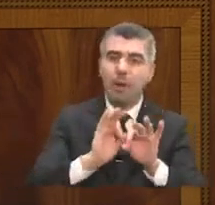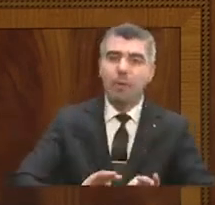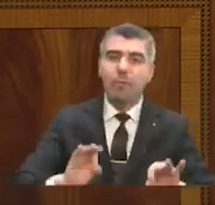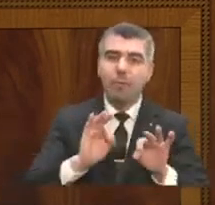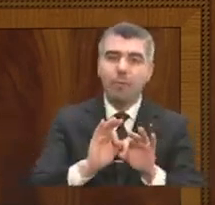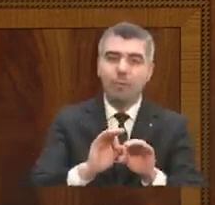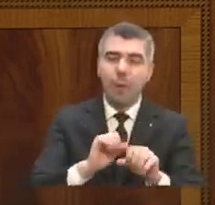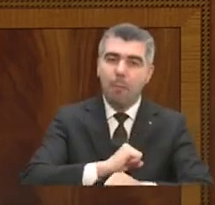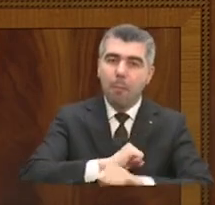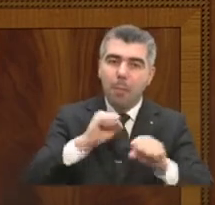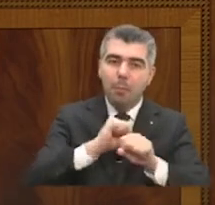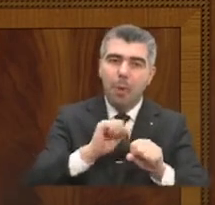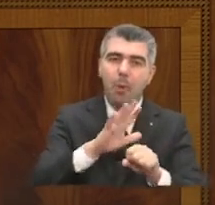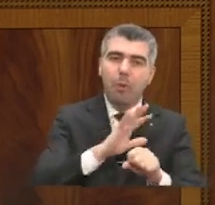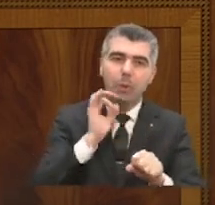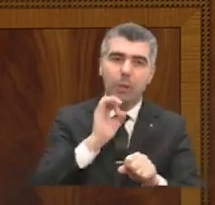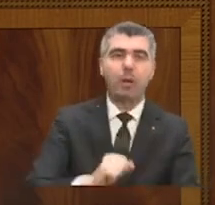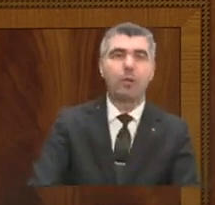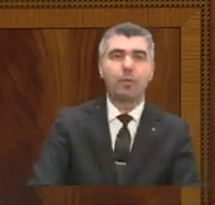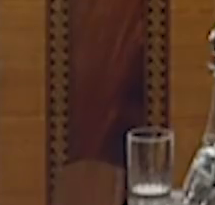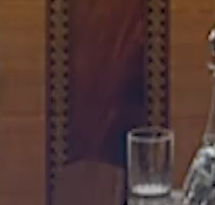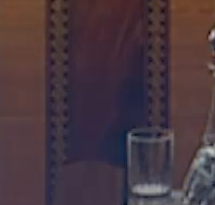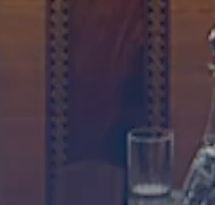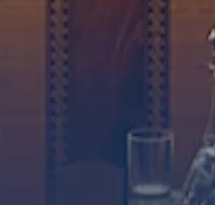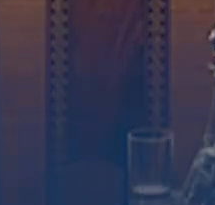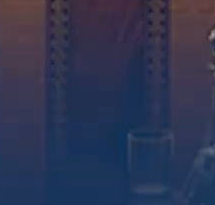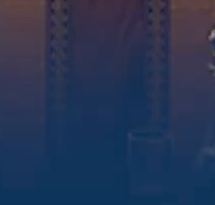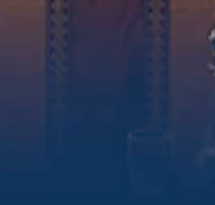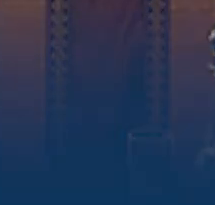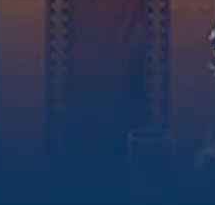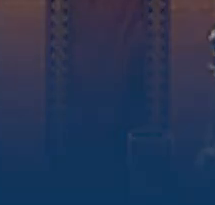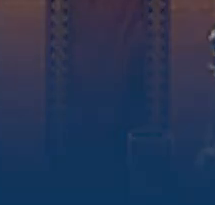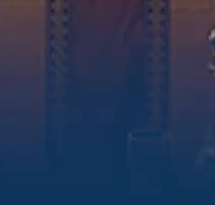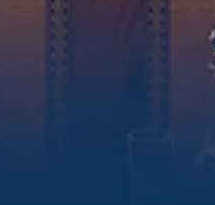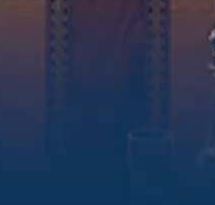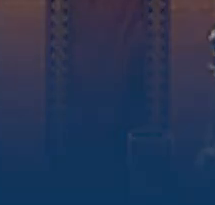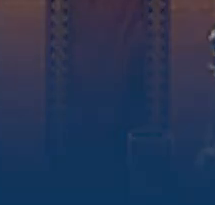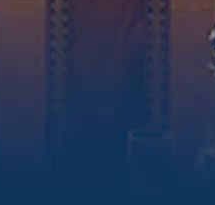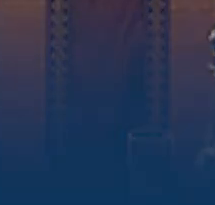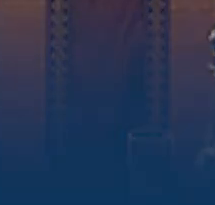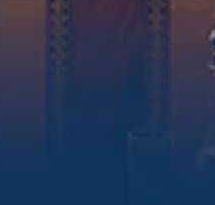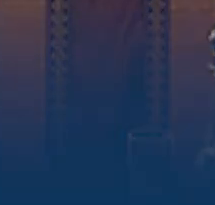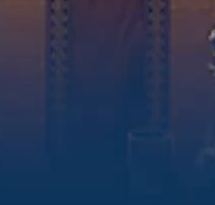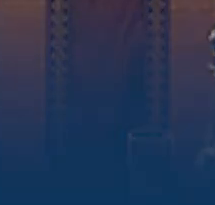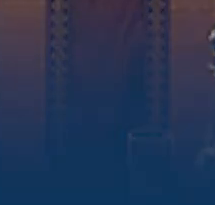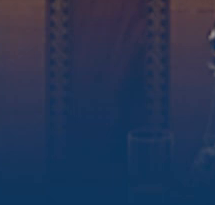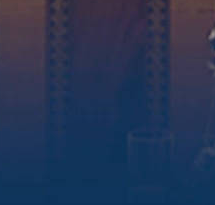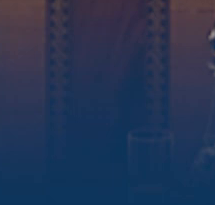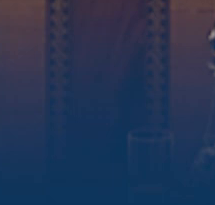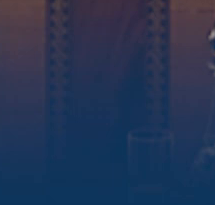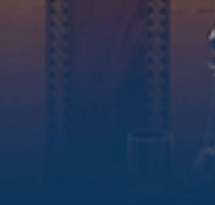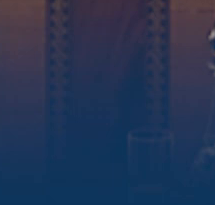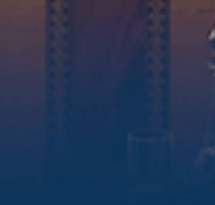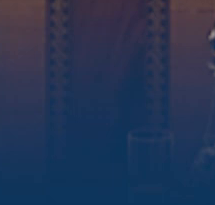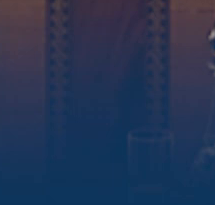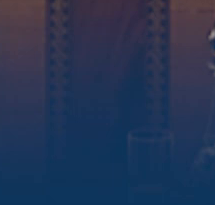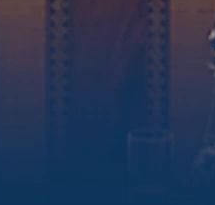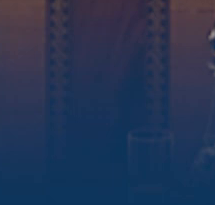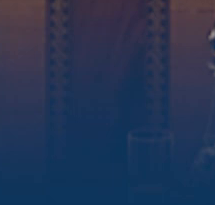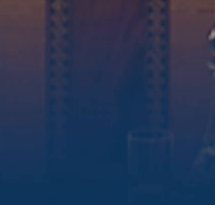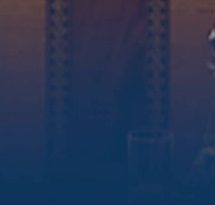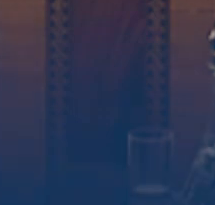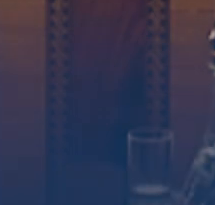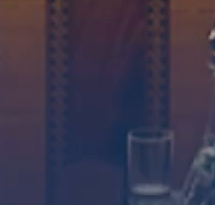والإرهاب والطائفية. السادة، حين نذكركم بهذا فلنقول لكم بأنكم